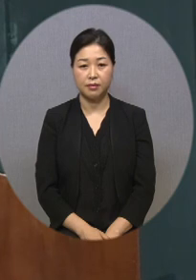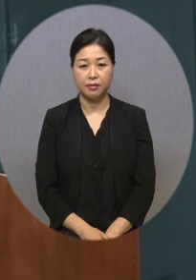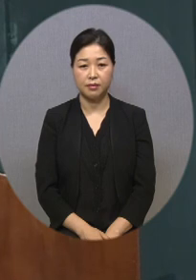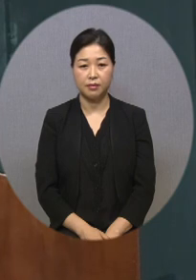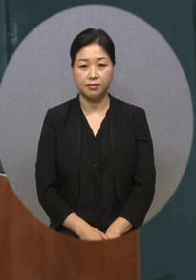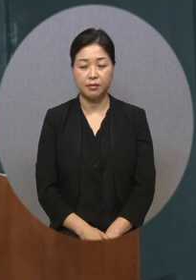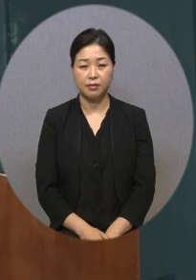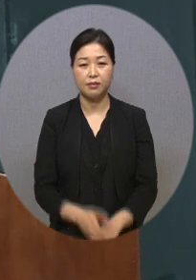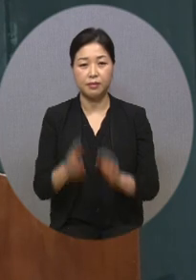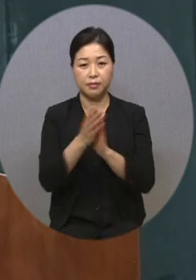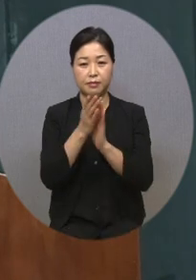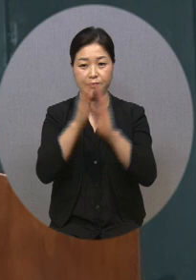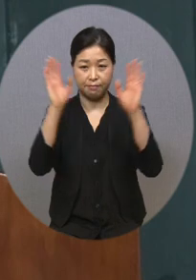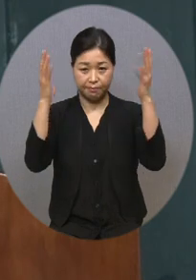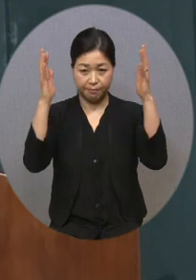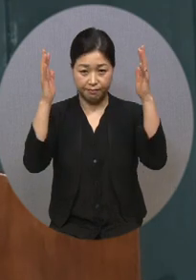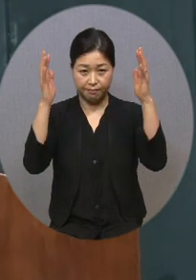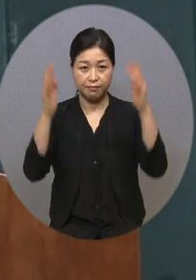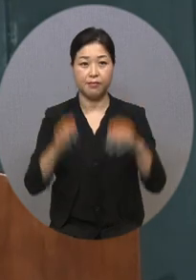네, 다시 한번 큰 박수 부탁드립니다.